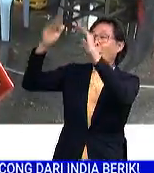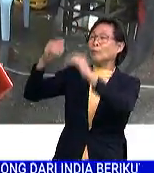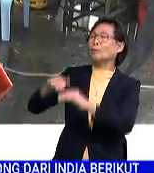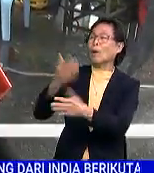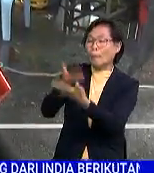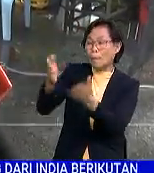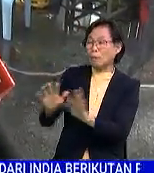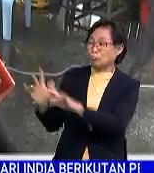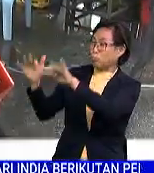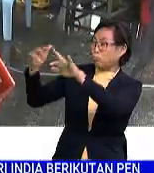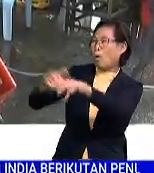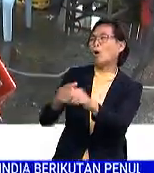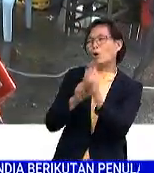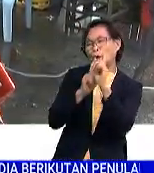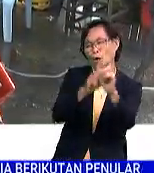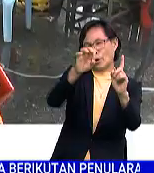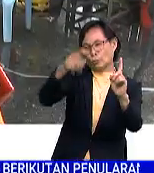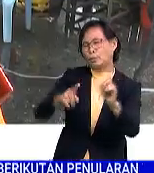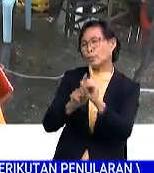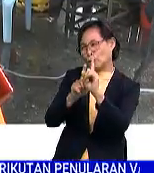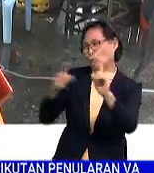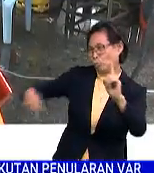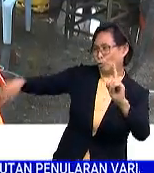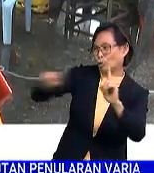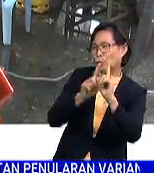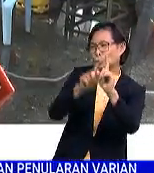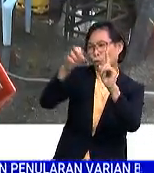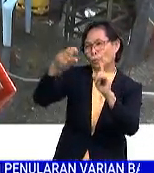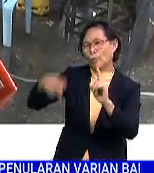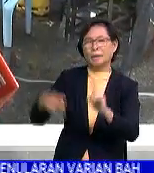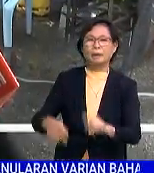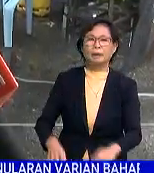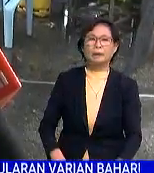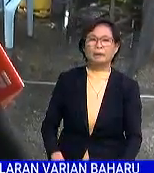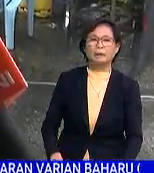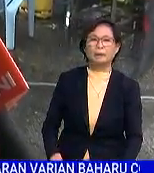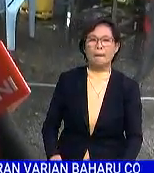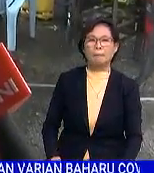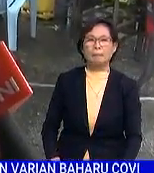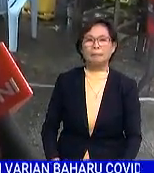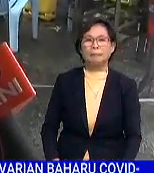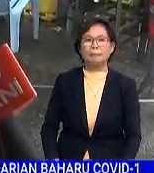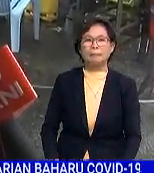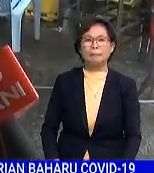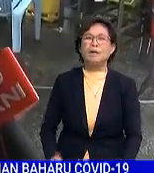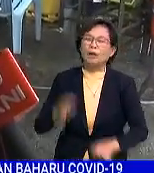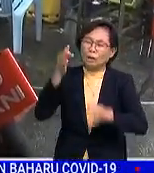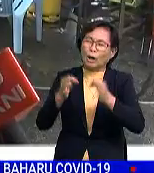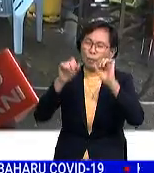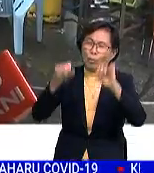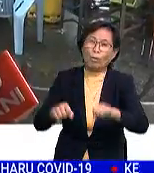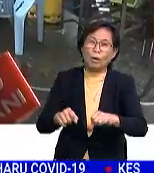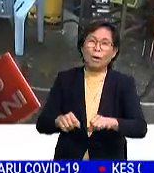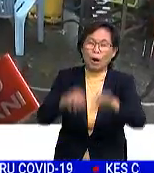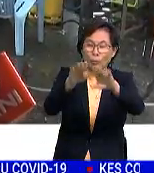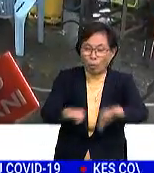patuhlah SOP. Patuh SOP yang ditetapkanlah kan. Kalau boleh,